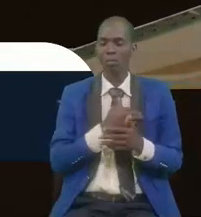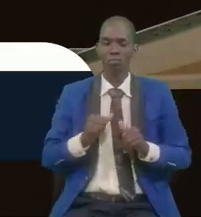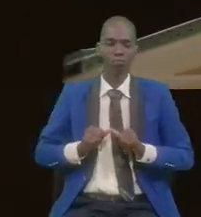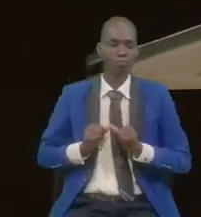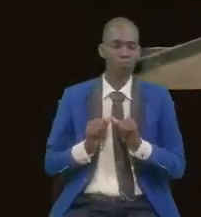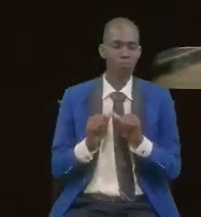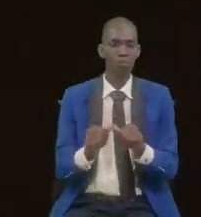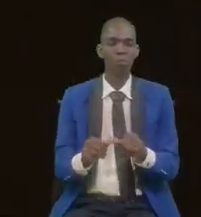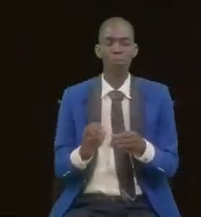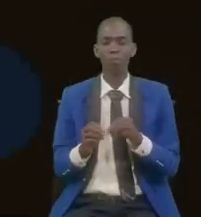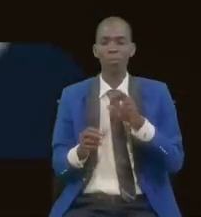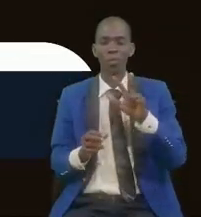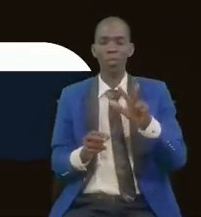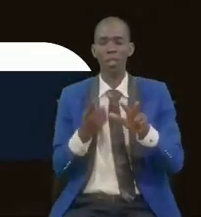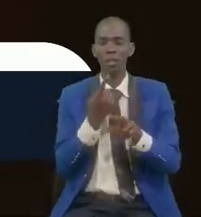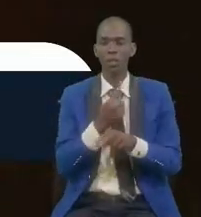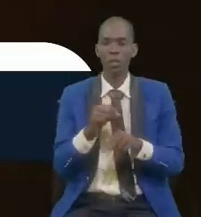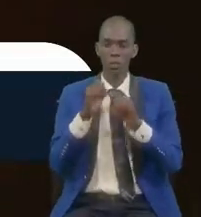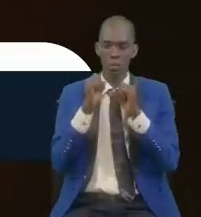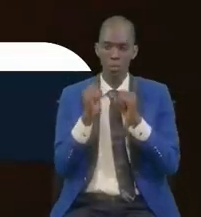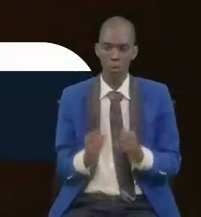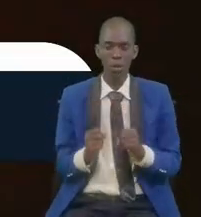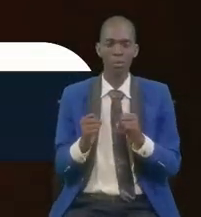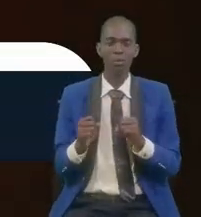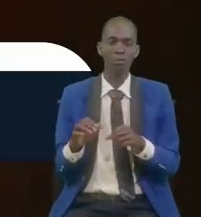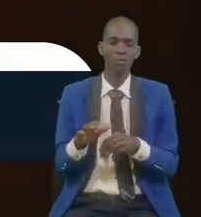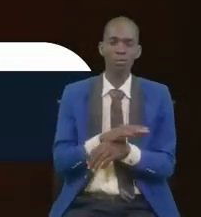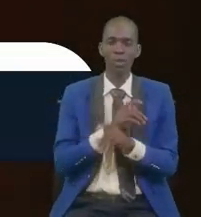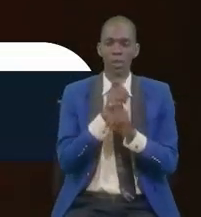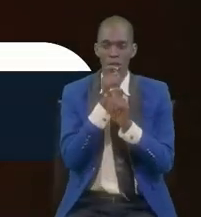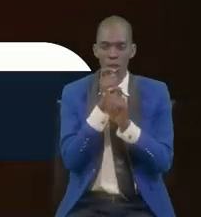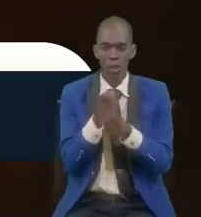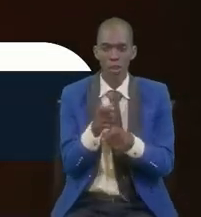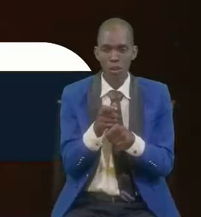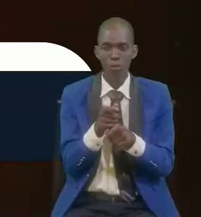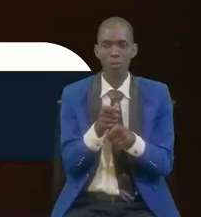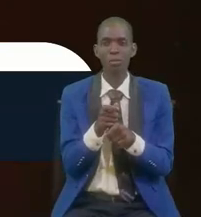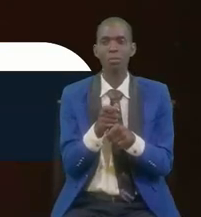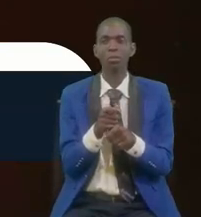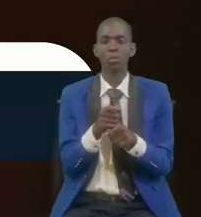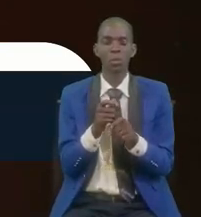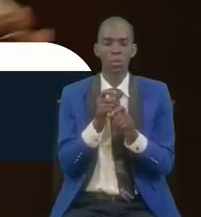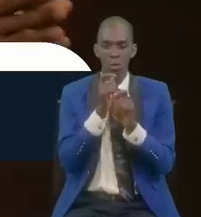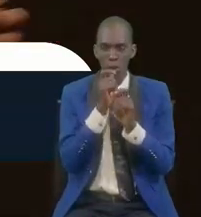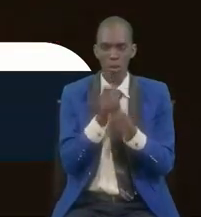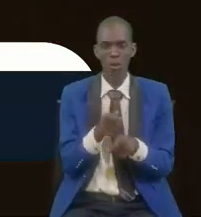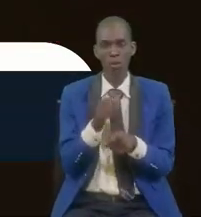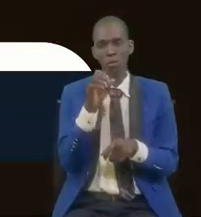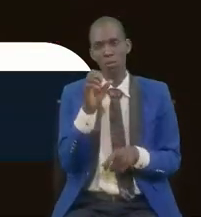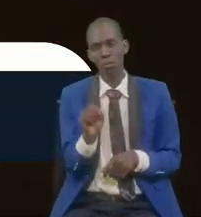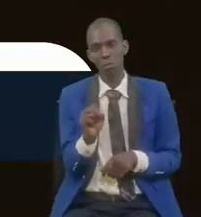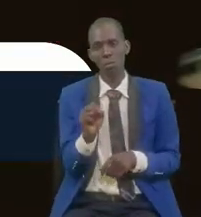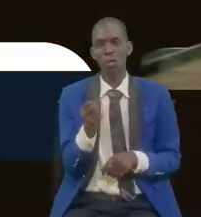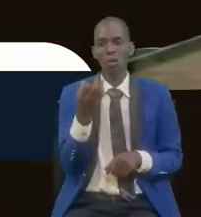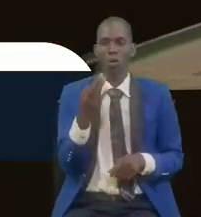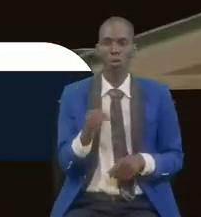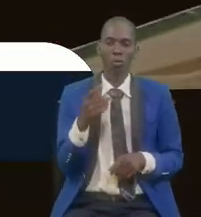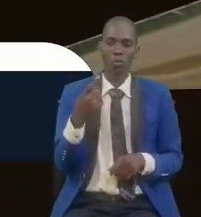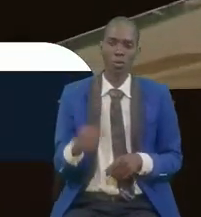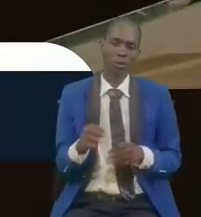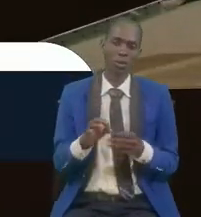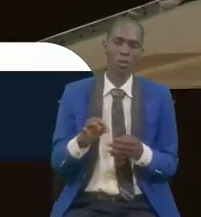3. Nous allons voir le don puissant ou les dons puissants de